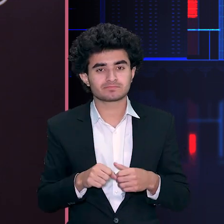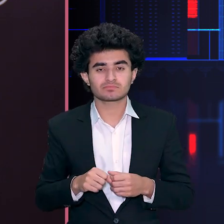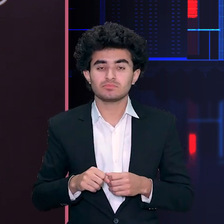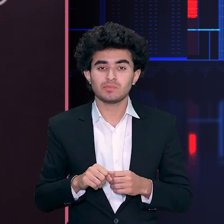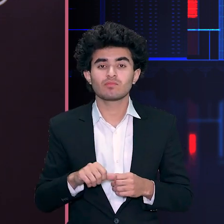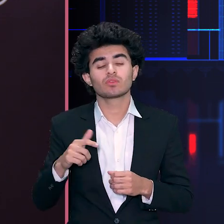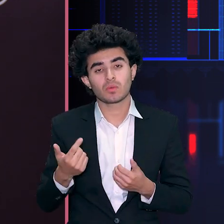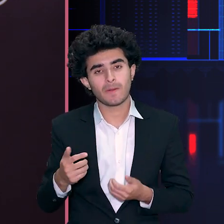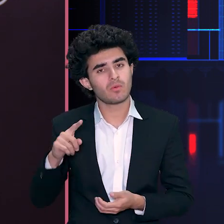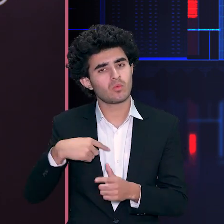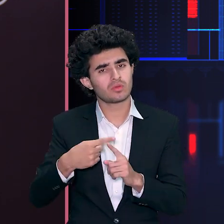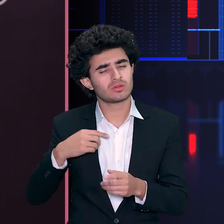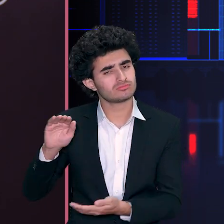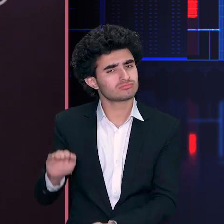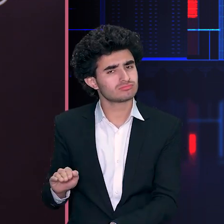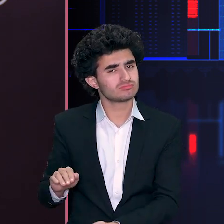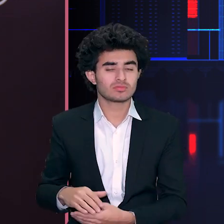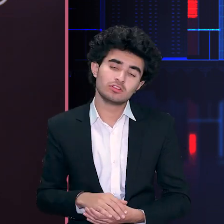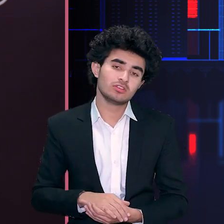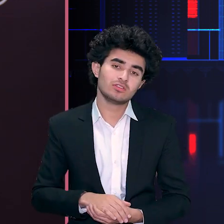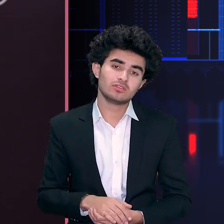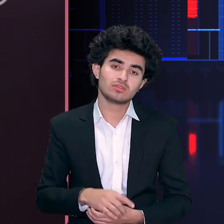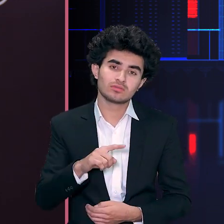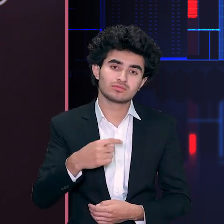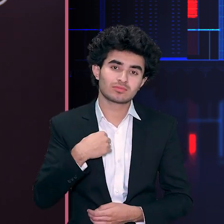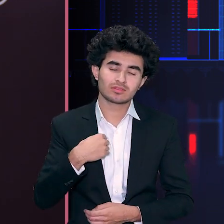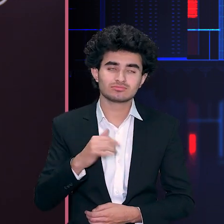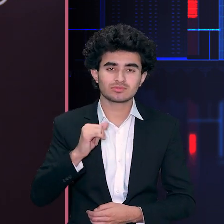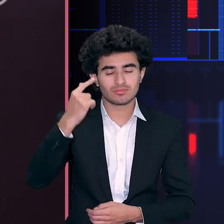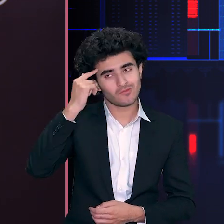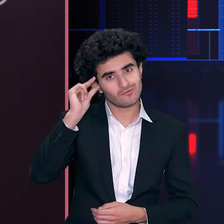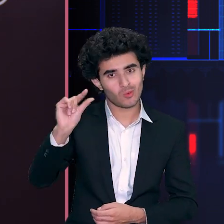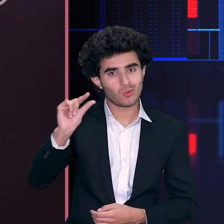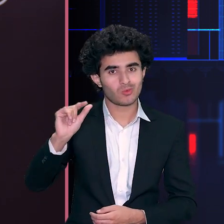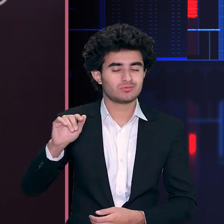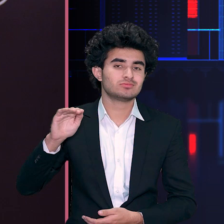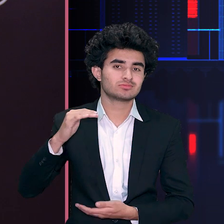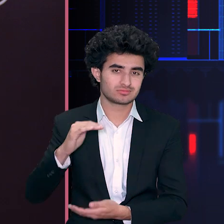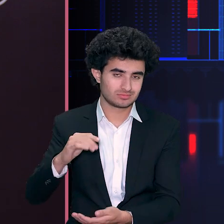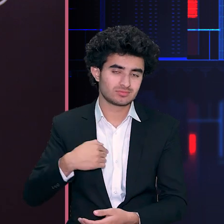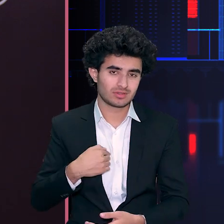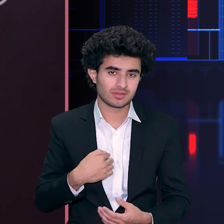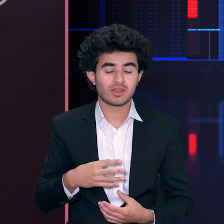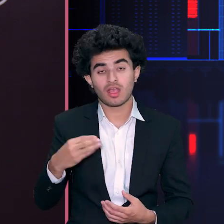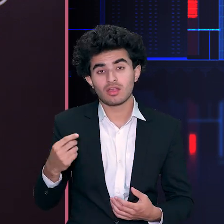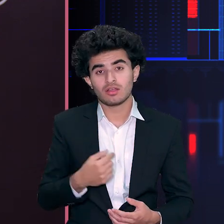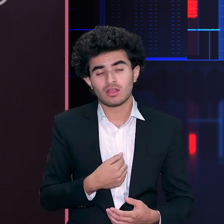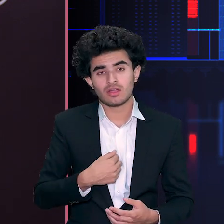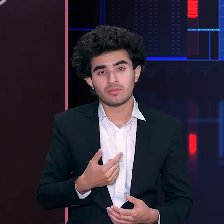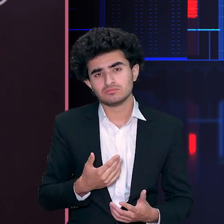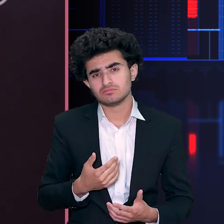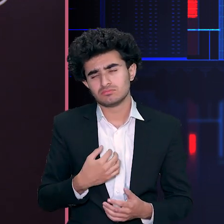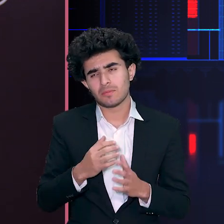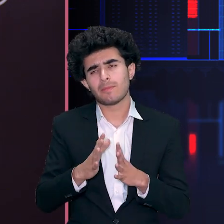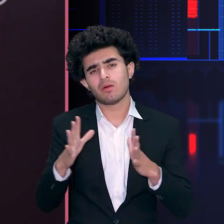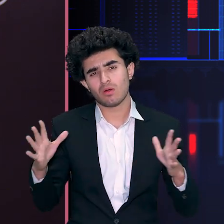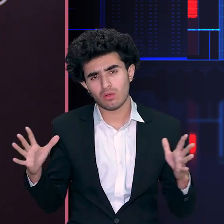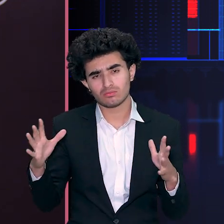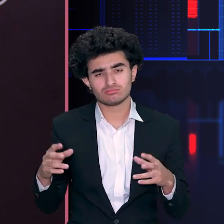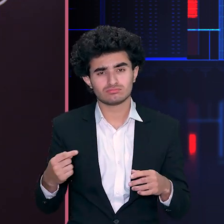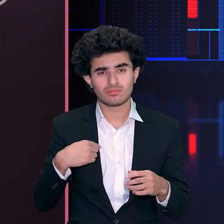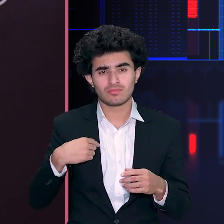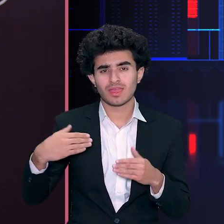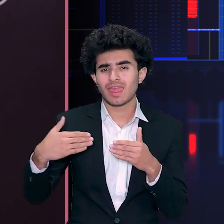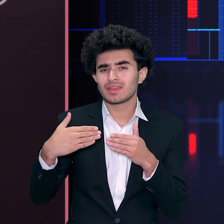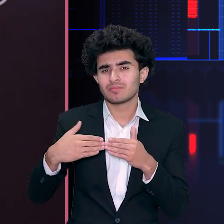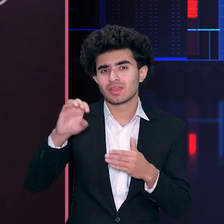رہے ہو. تو یہ ہوا. تو بچپن میں ہمیشہ ایک بیوقوف سا بچہ تھا میں ہمیشہ میرا